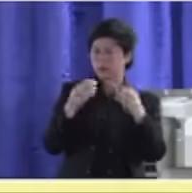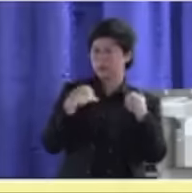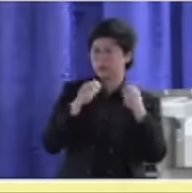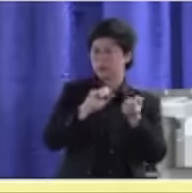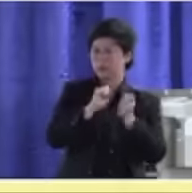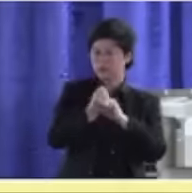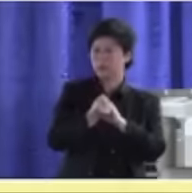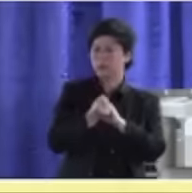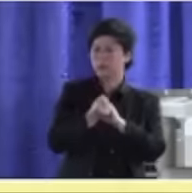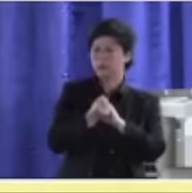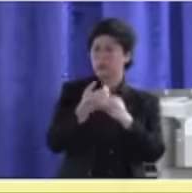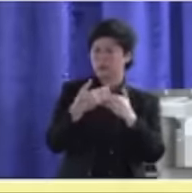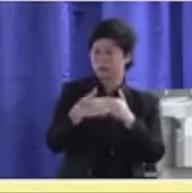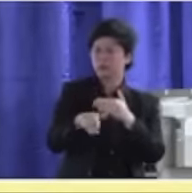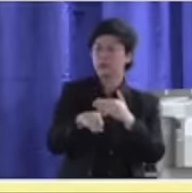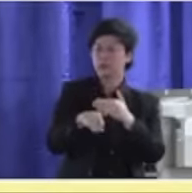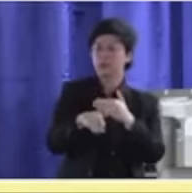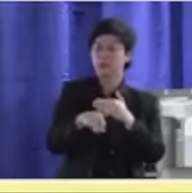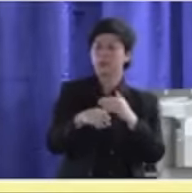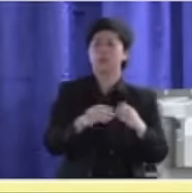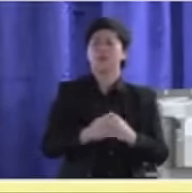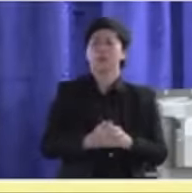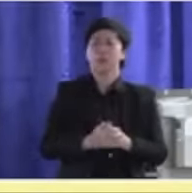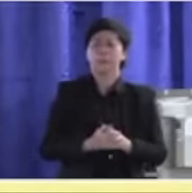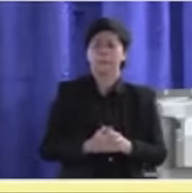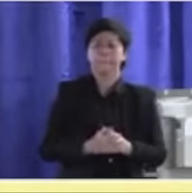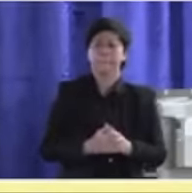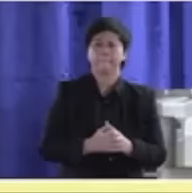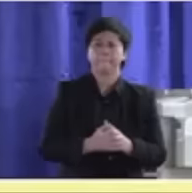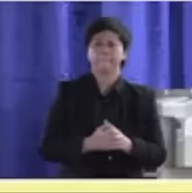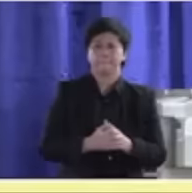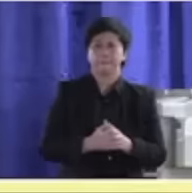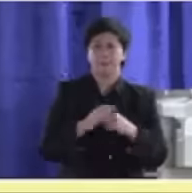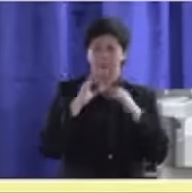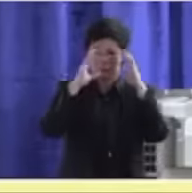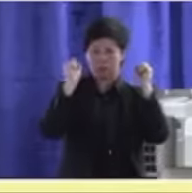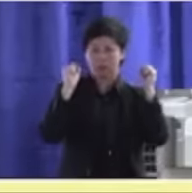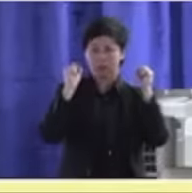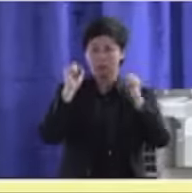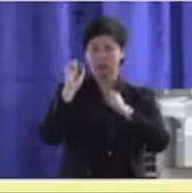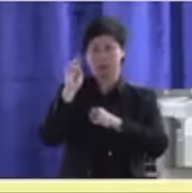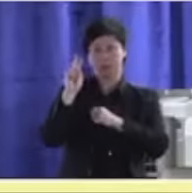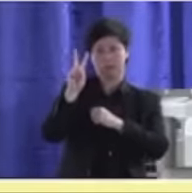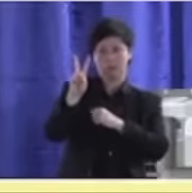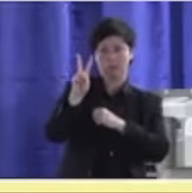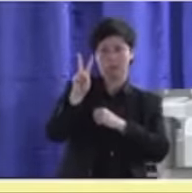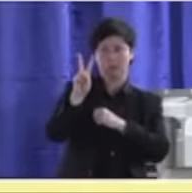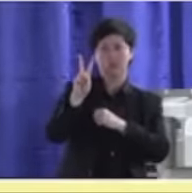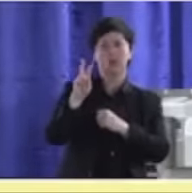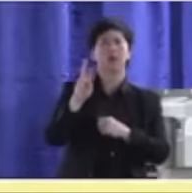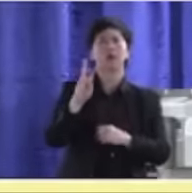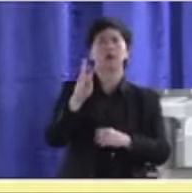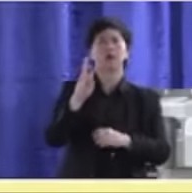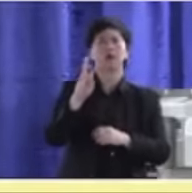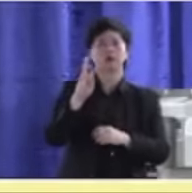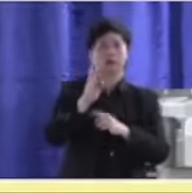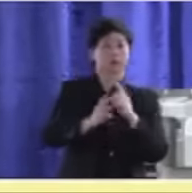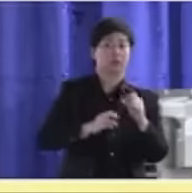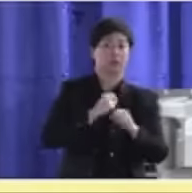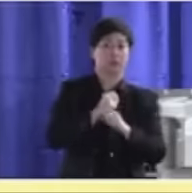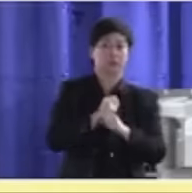do it during the term of President Marcos. 6 years natin gawin.